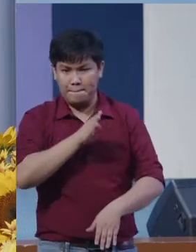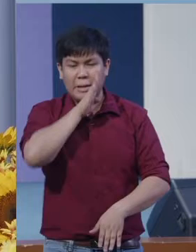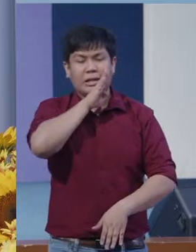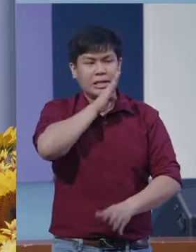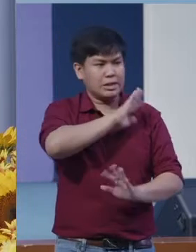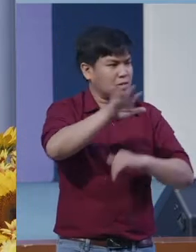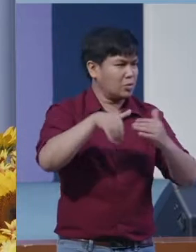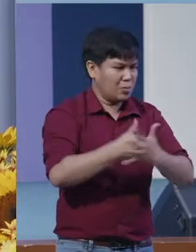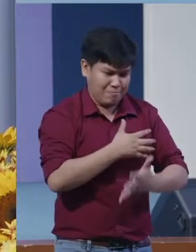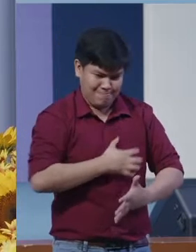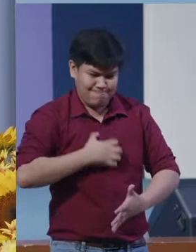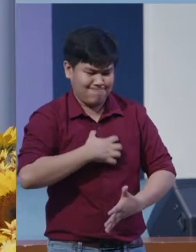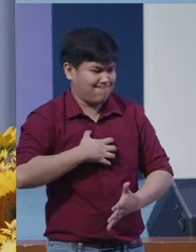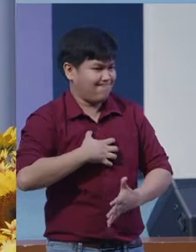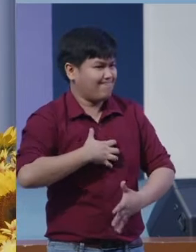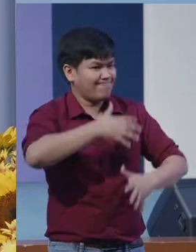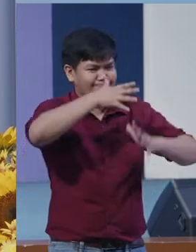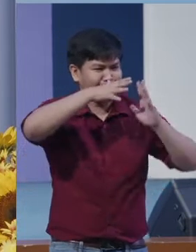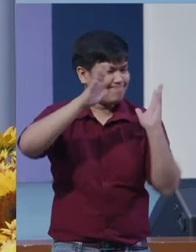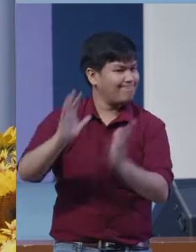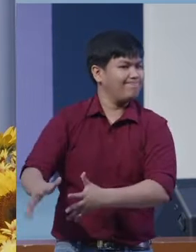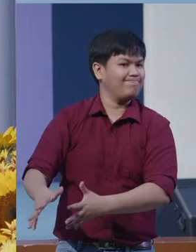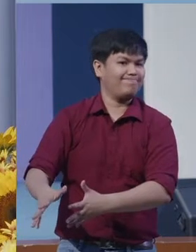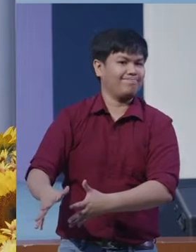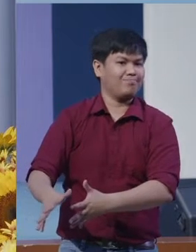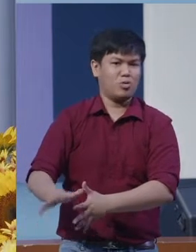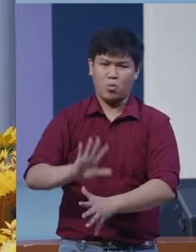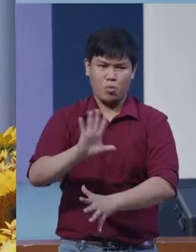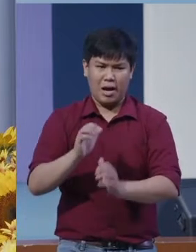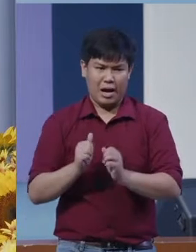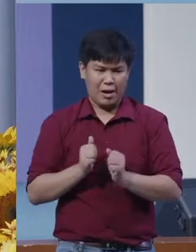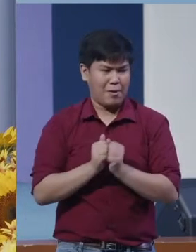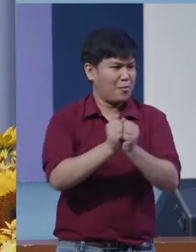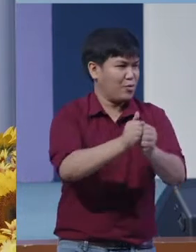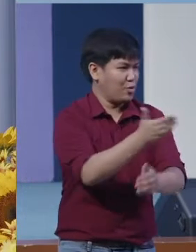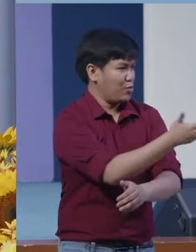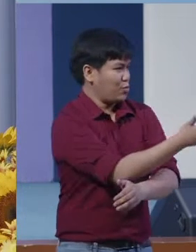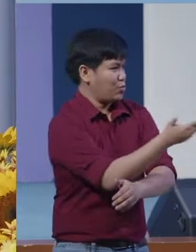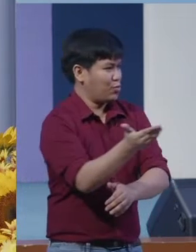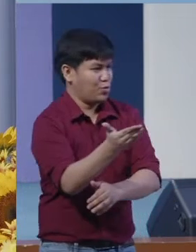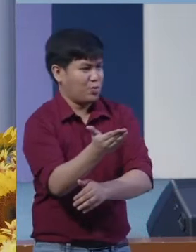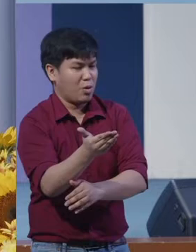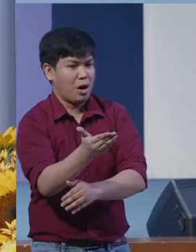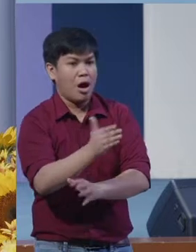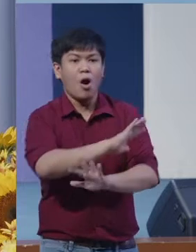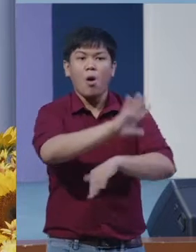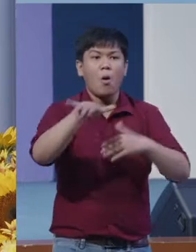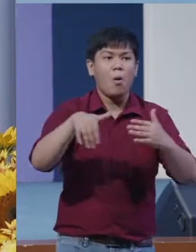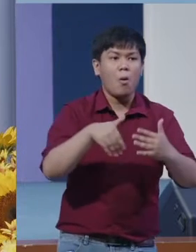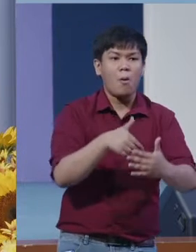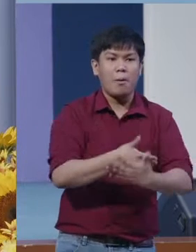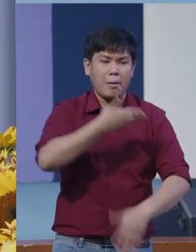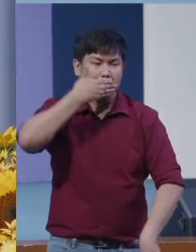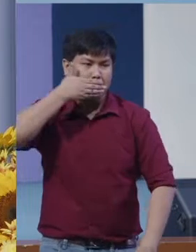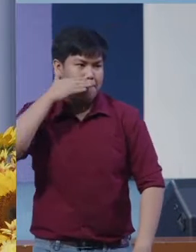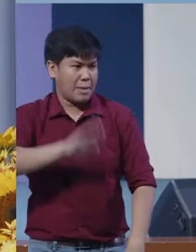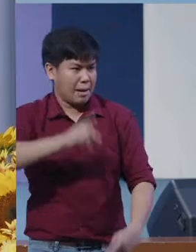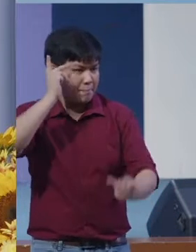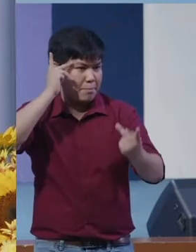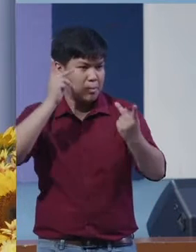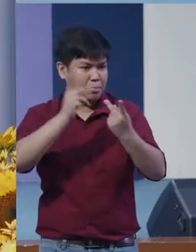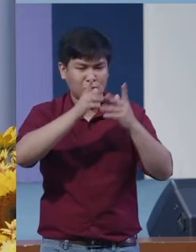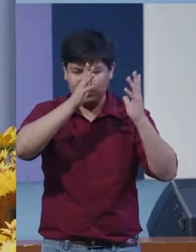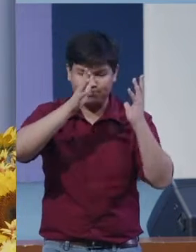and clamor and slander be put away from among you, along with all malice.